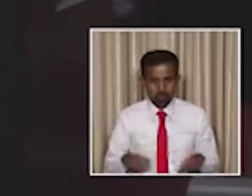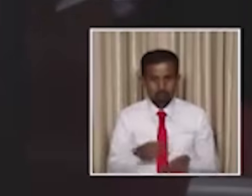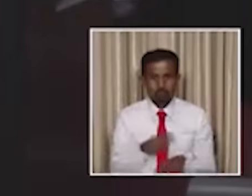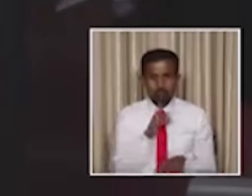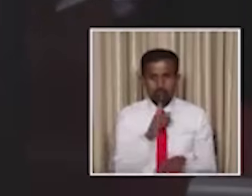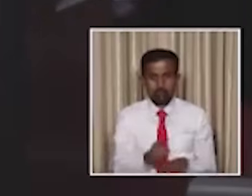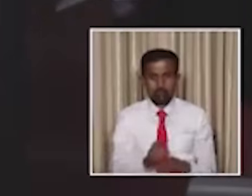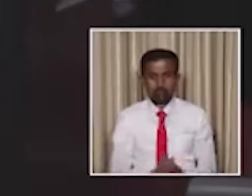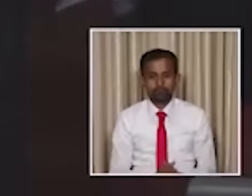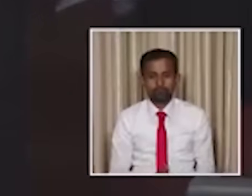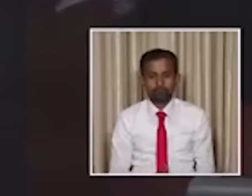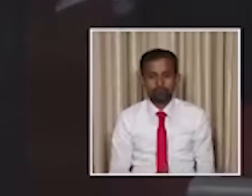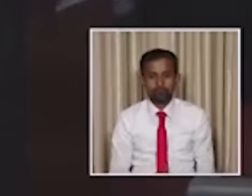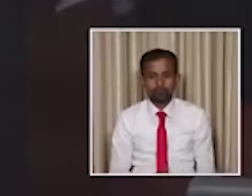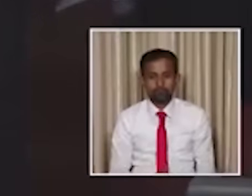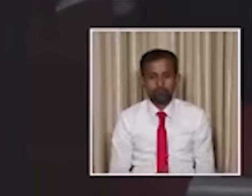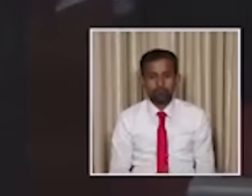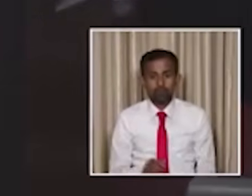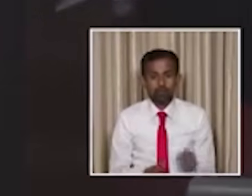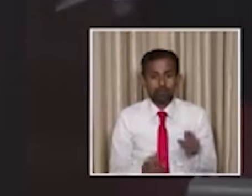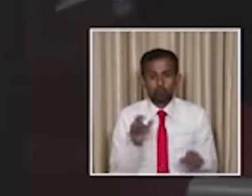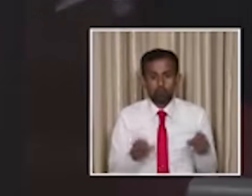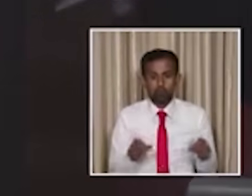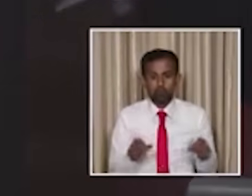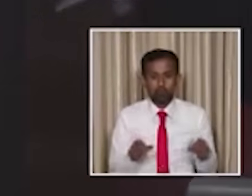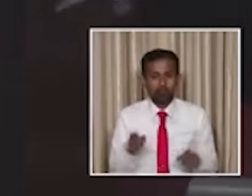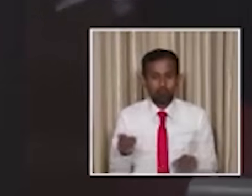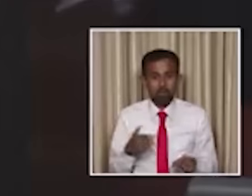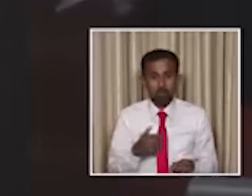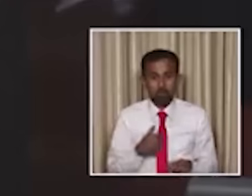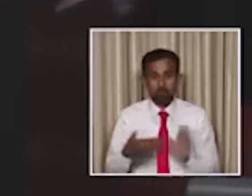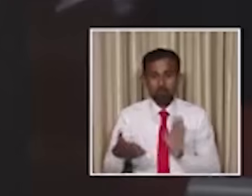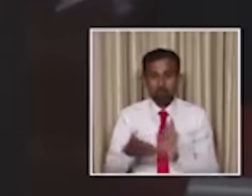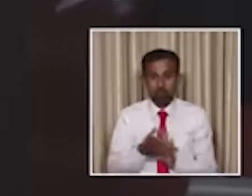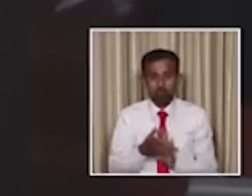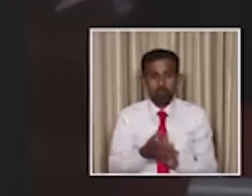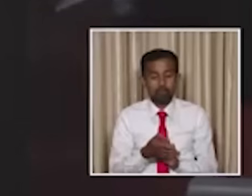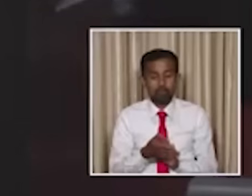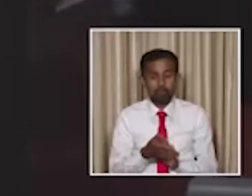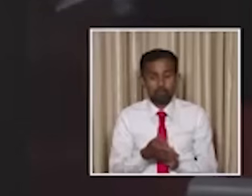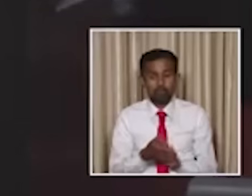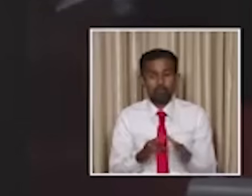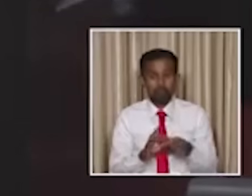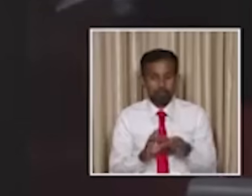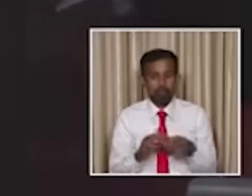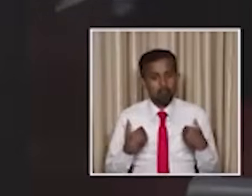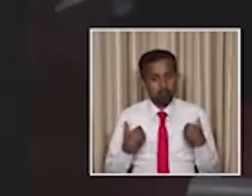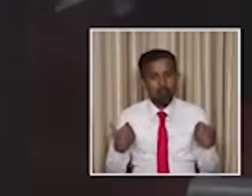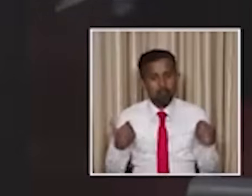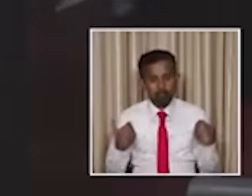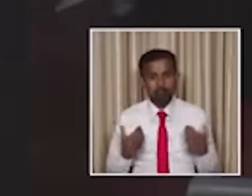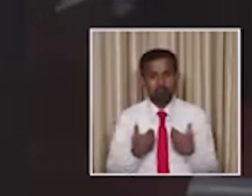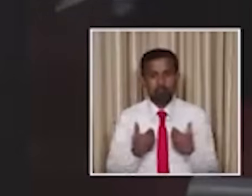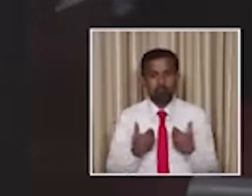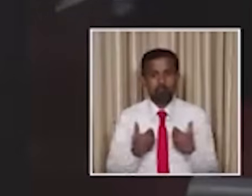எனது மக்கள் என்பதே எனது மூச்சு. அந்த வகையில் ஏழு எழுத்துக்களில் தான் எனது மூச்சு இருக்கின்றது. இது எனது மக்களுக்கானது. ஆங்கில